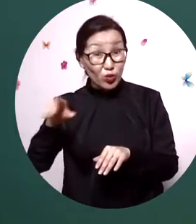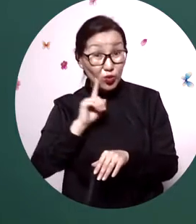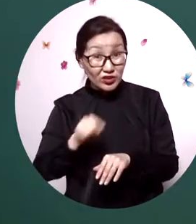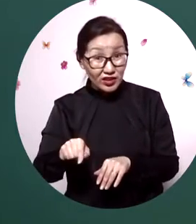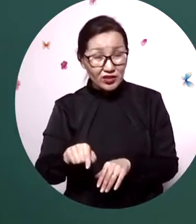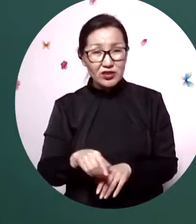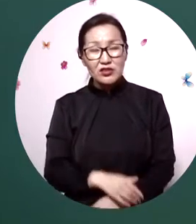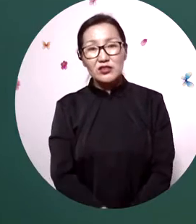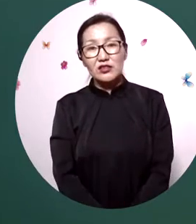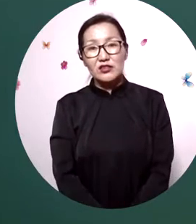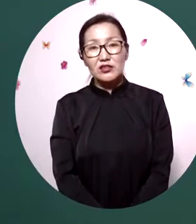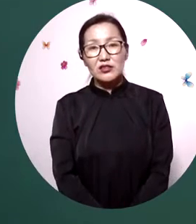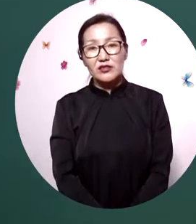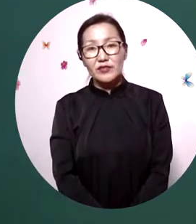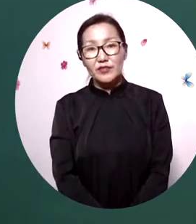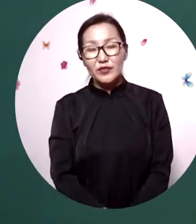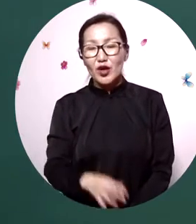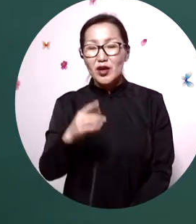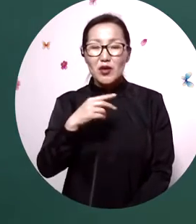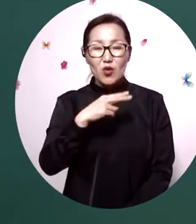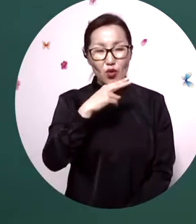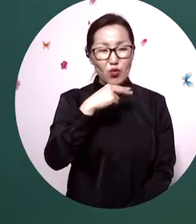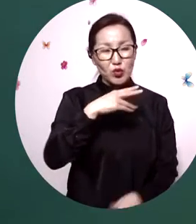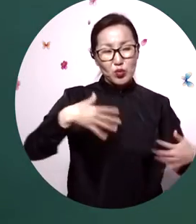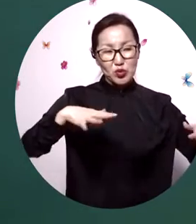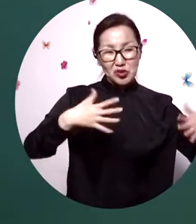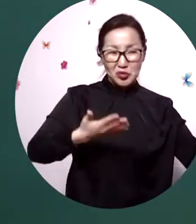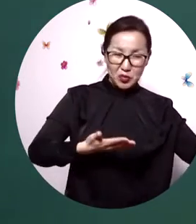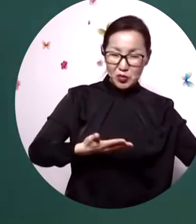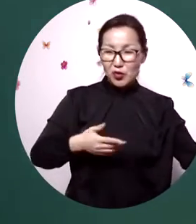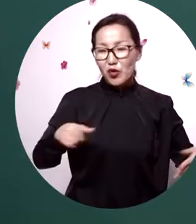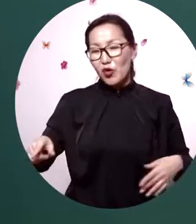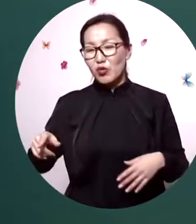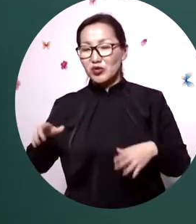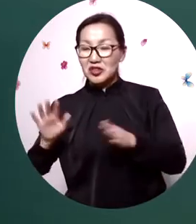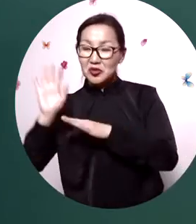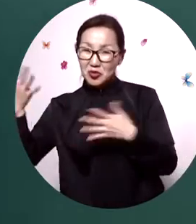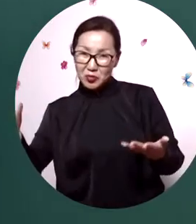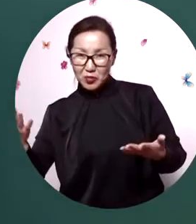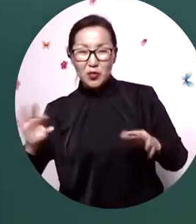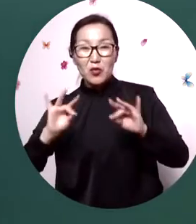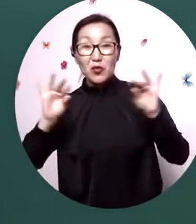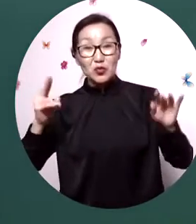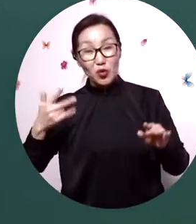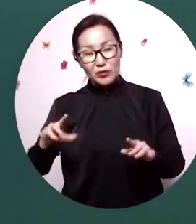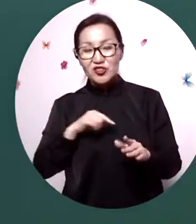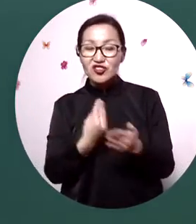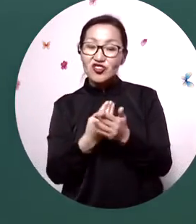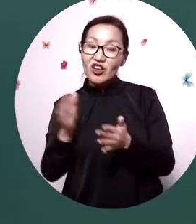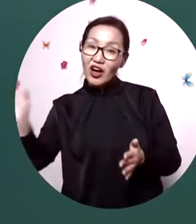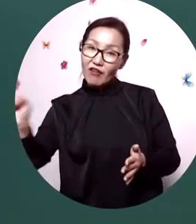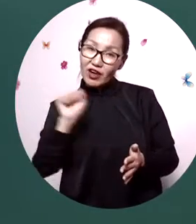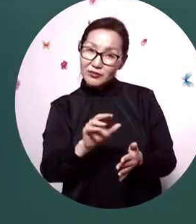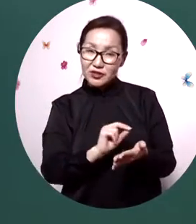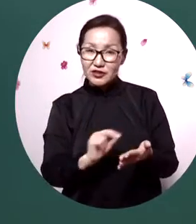магадгүй хөвгүүд бүхний секцэнд явахыг хүсэж болно. Охтууд бүжгийн дууланд явахыг хүсэж болно. За багш нь тэгвэл аль нэгнээс нь жишээ аваад